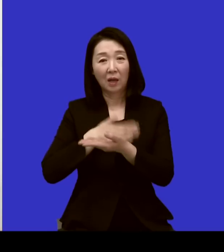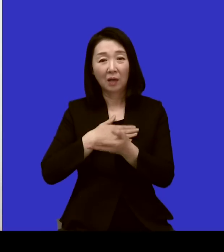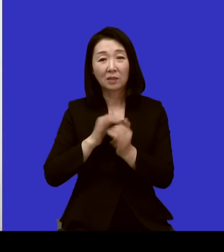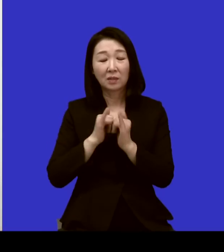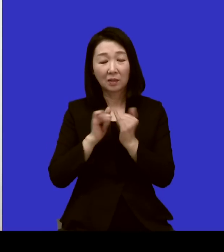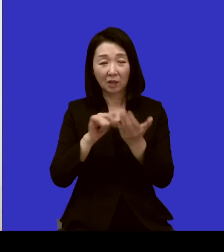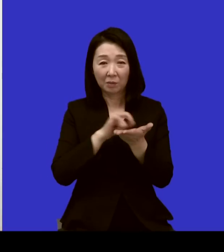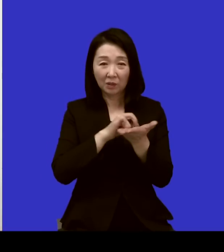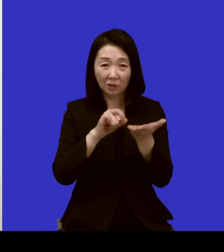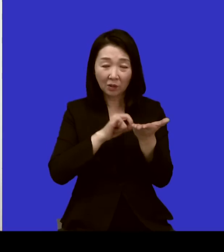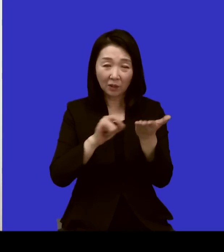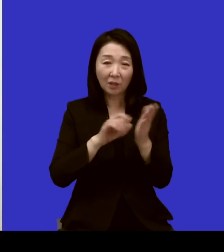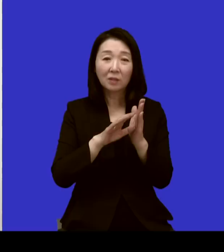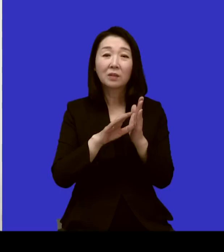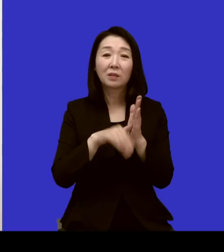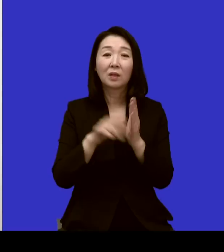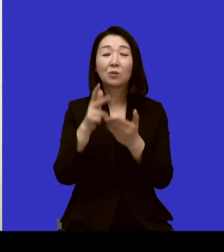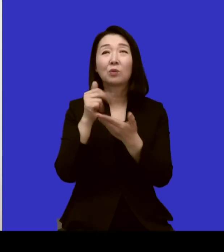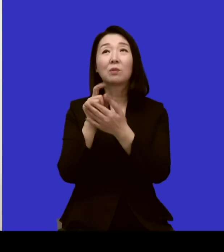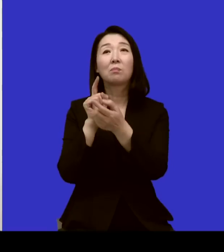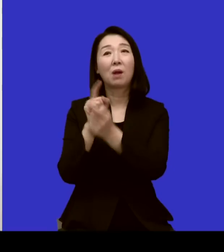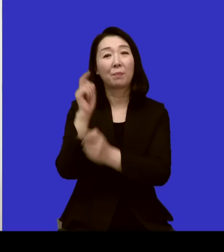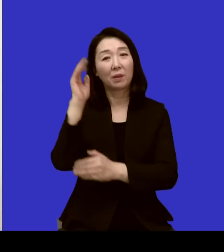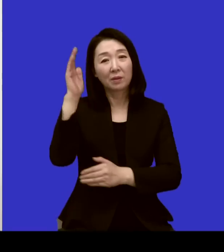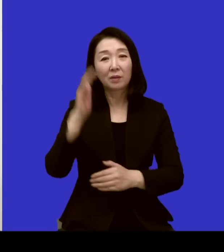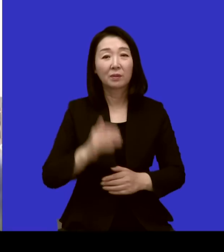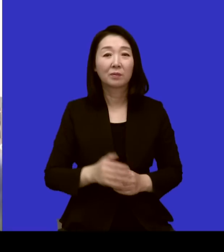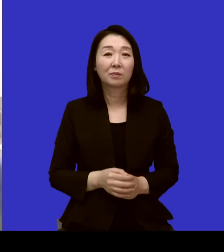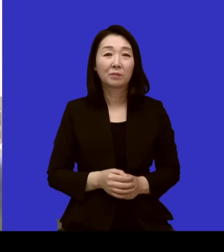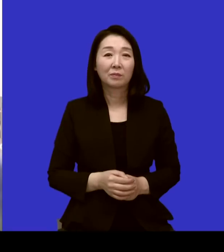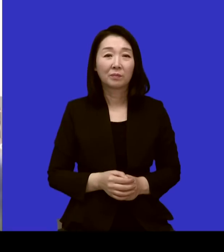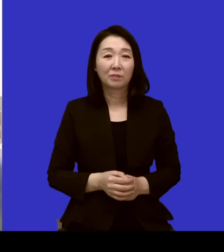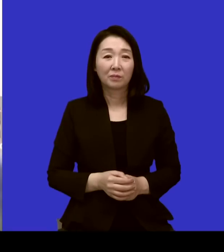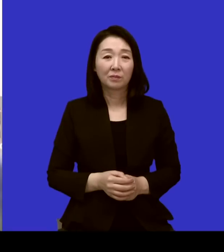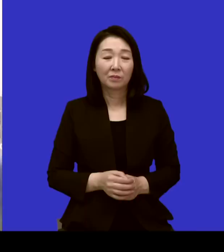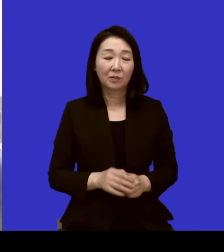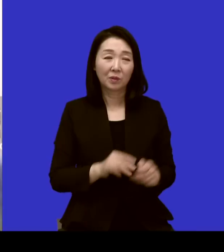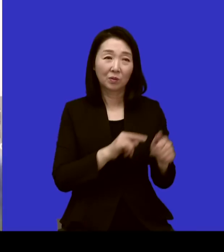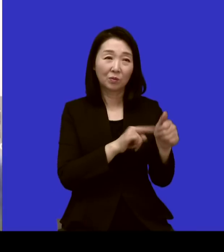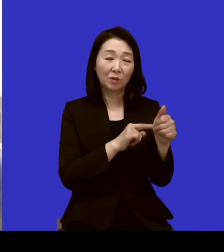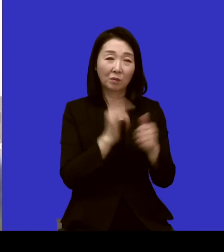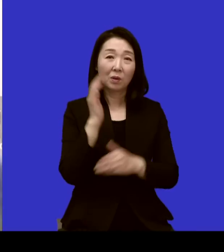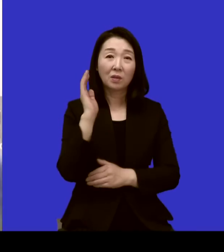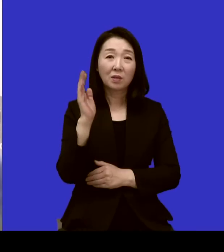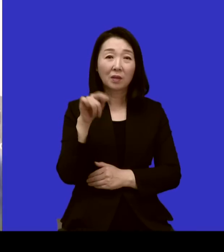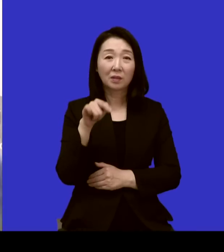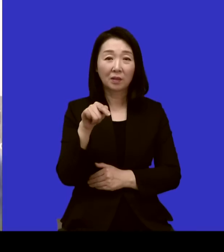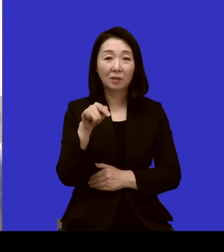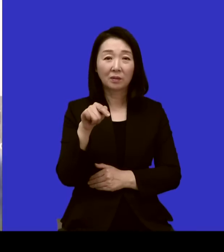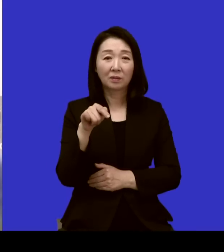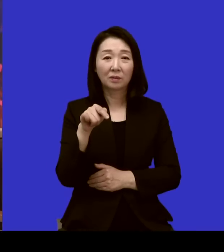분들이 써나간 그 시대에 주님을 만난 이야기란 말이에요. 주 작가님의 이야기들이